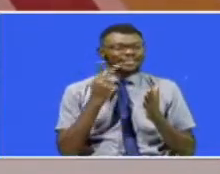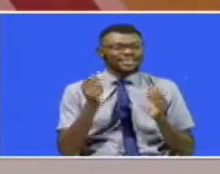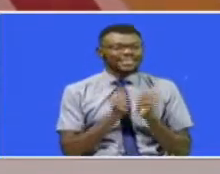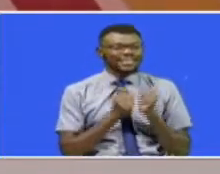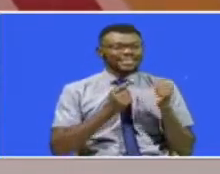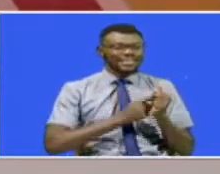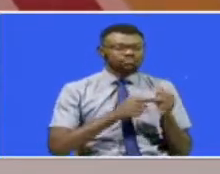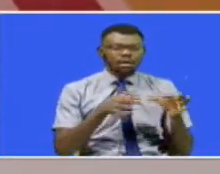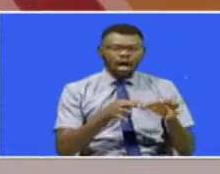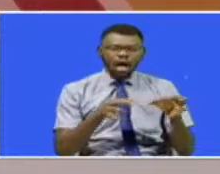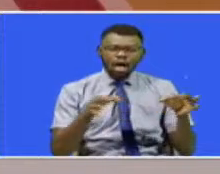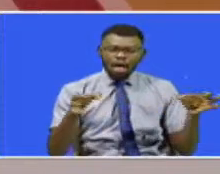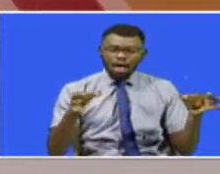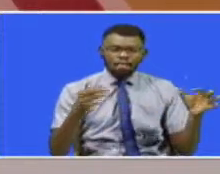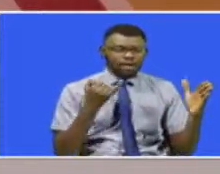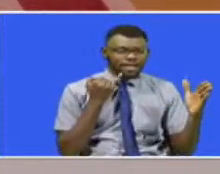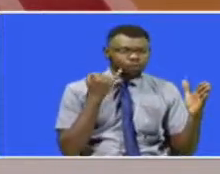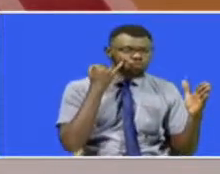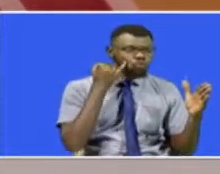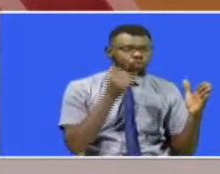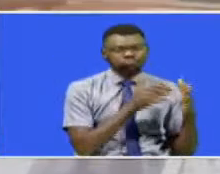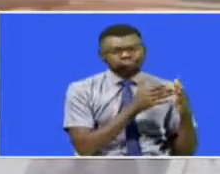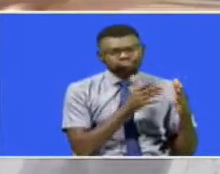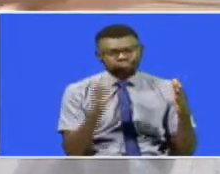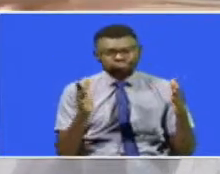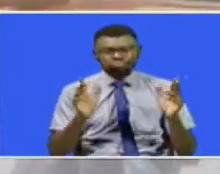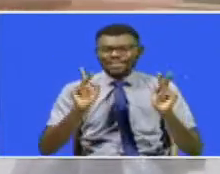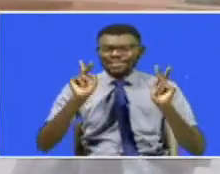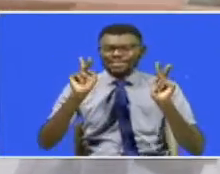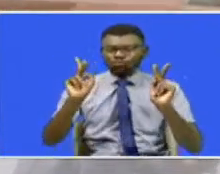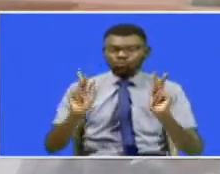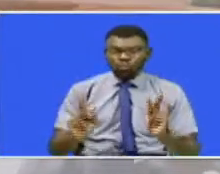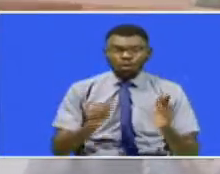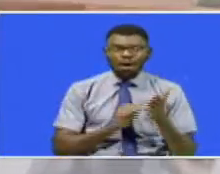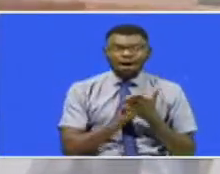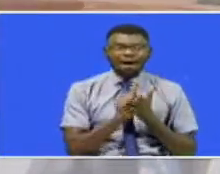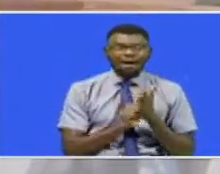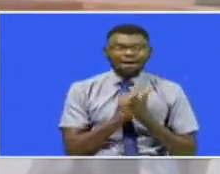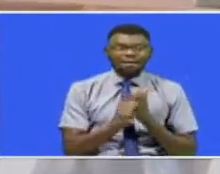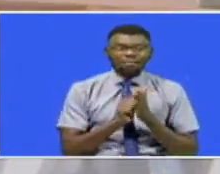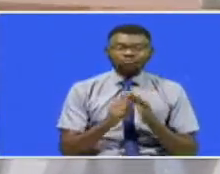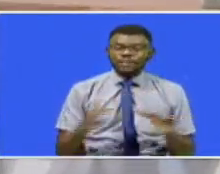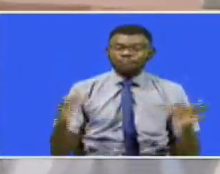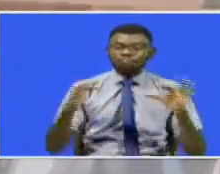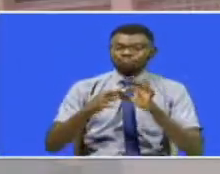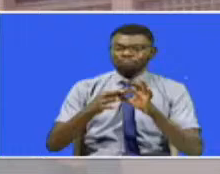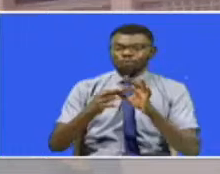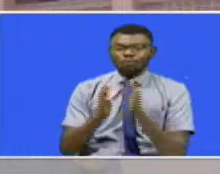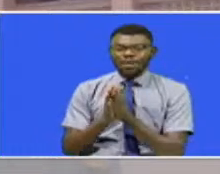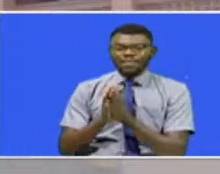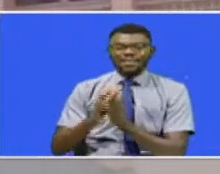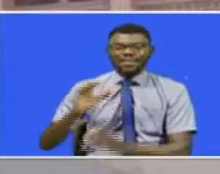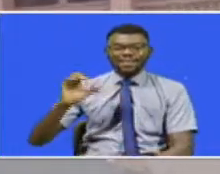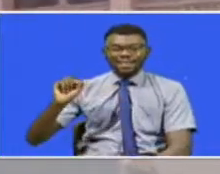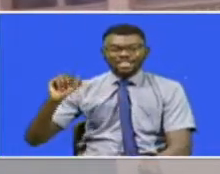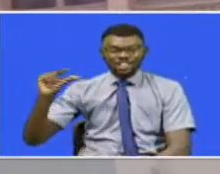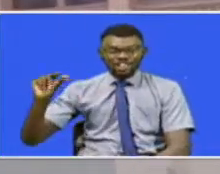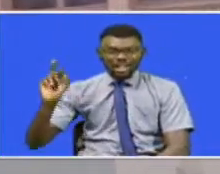jijini Nakuru hadi jijini Kisumu. Reli hii inaunganika na ile ya kisasa SGR.